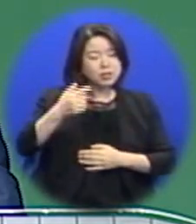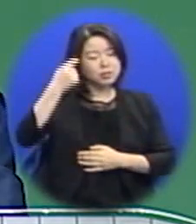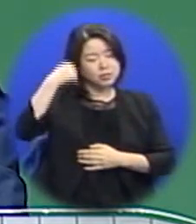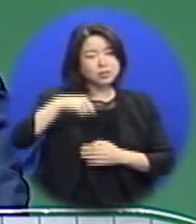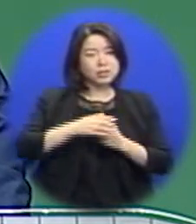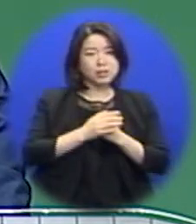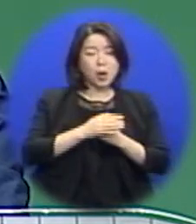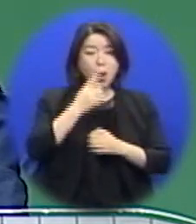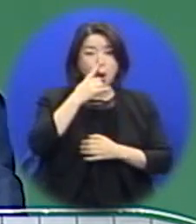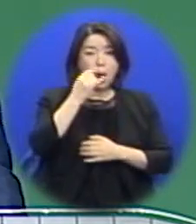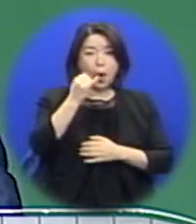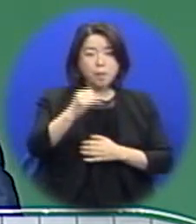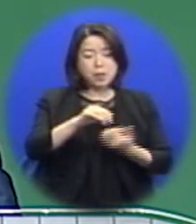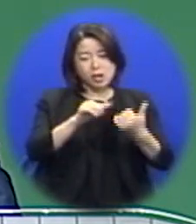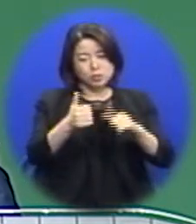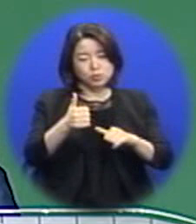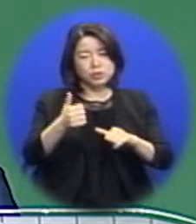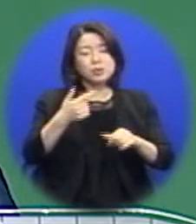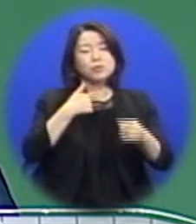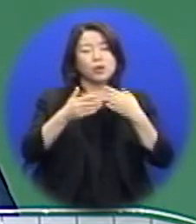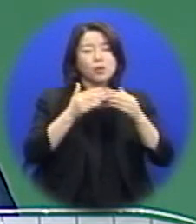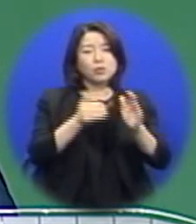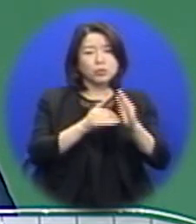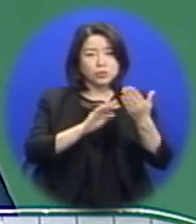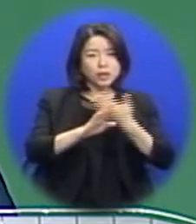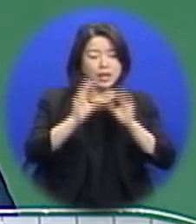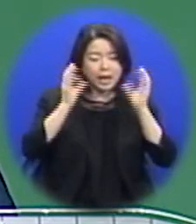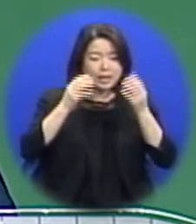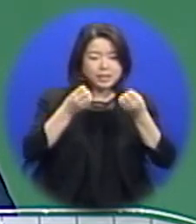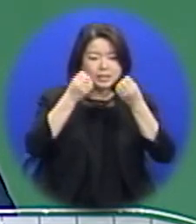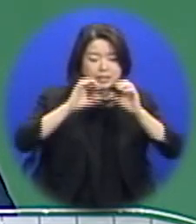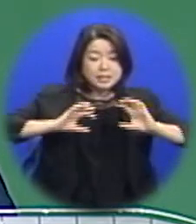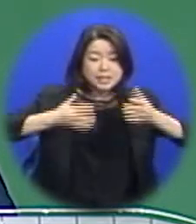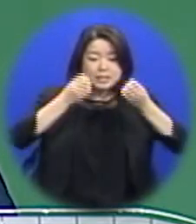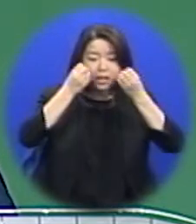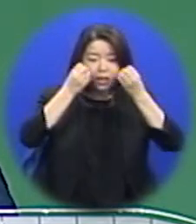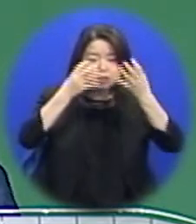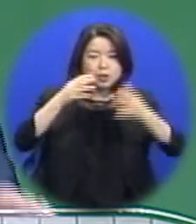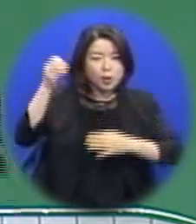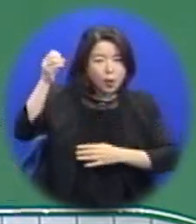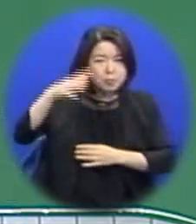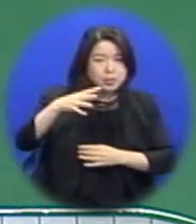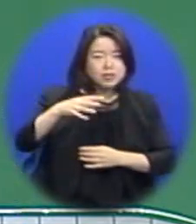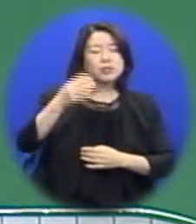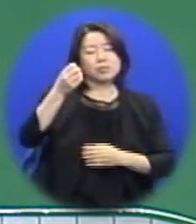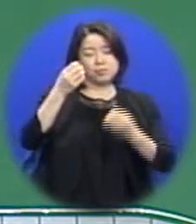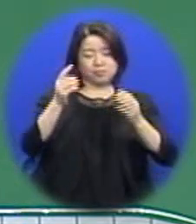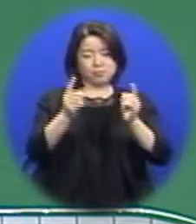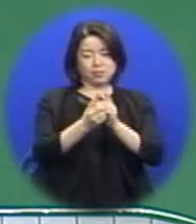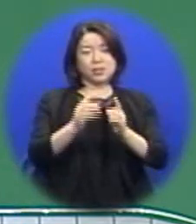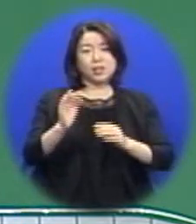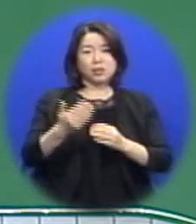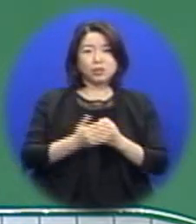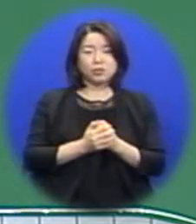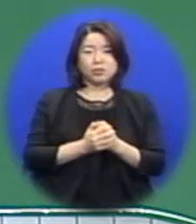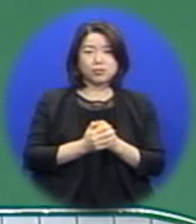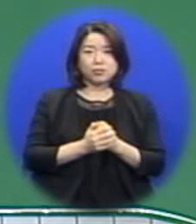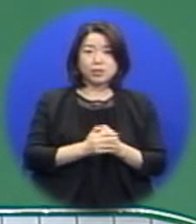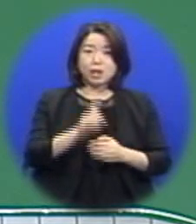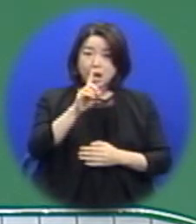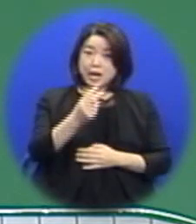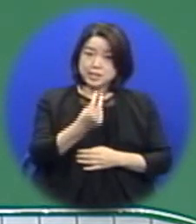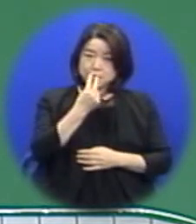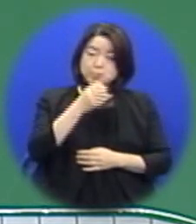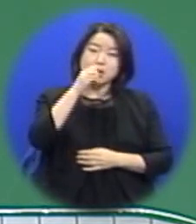맛본 후에 아이는 세상의 빛을 만나게 되었습니다. 여러분, 한 생명이 그저 태어나는 게